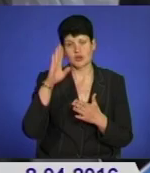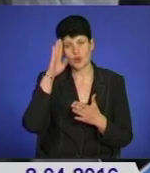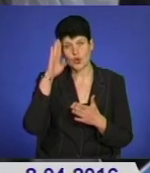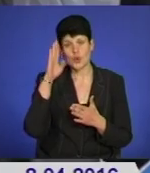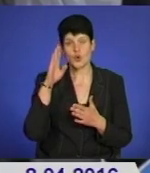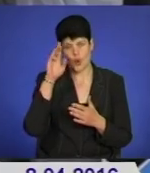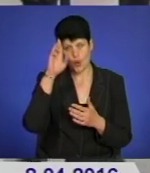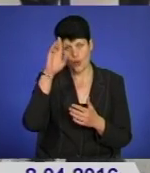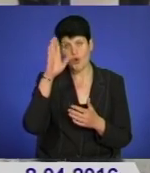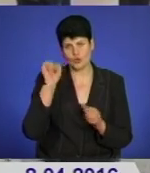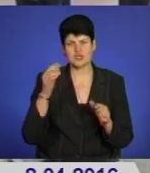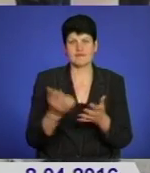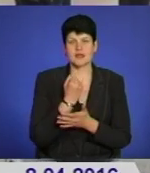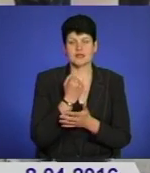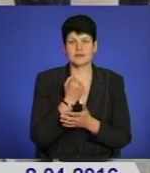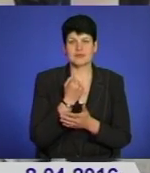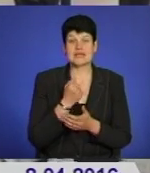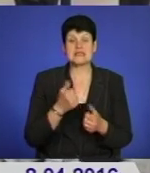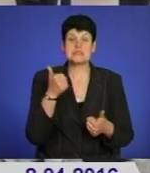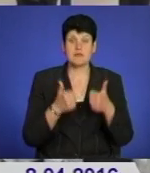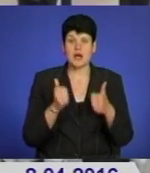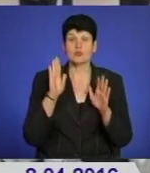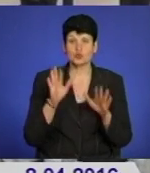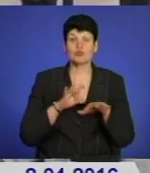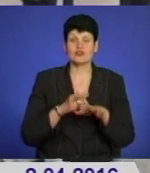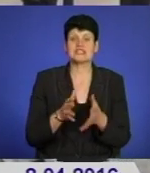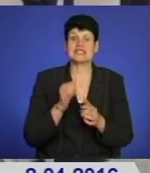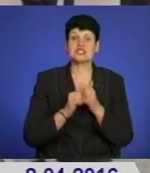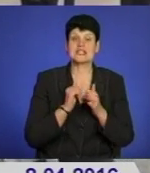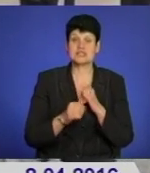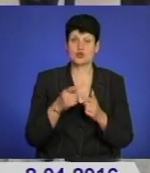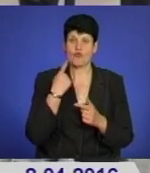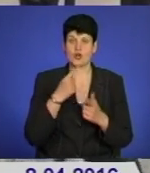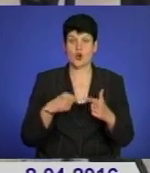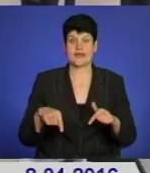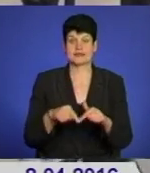якби виграти. Ймовірно, такі змагання проводитимуть частіше, кажуть організатори.